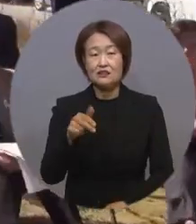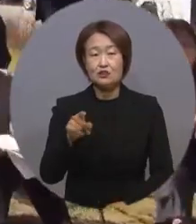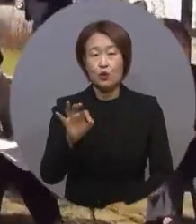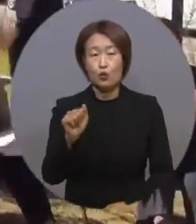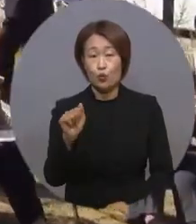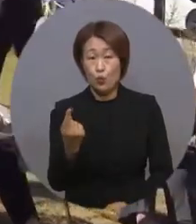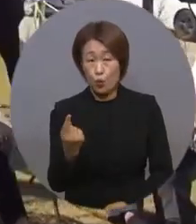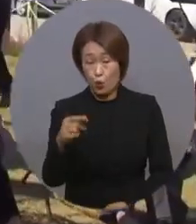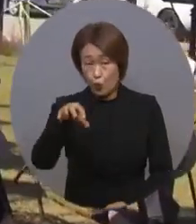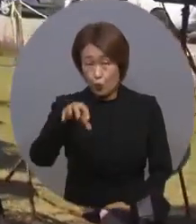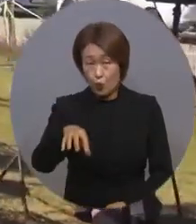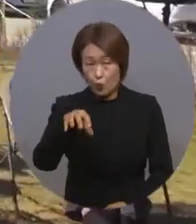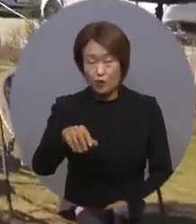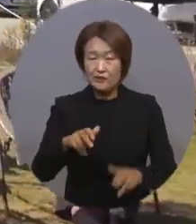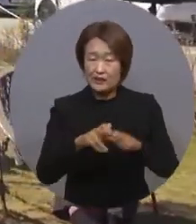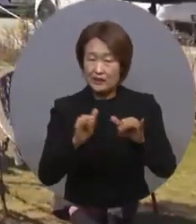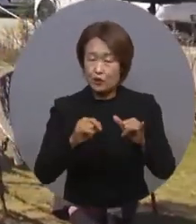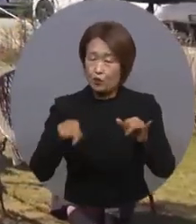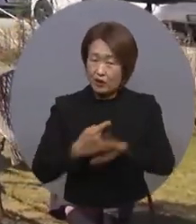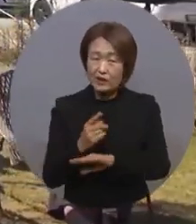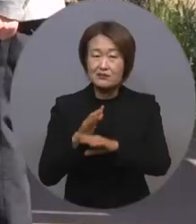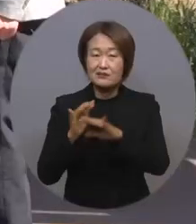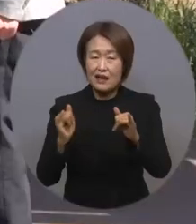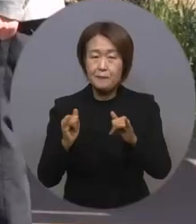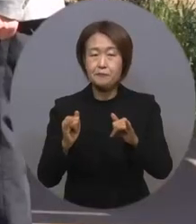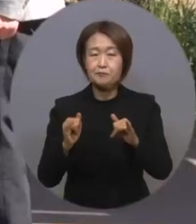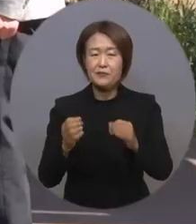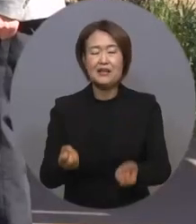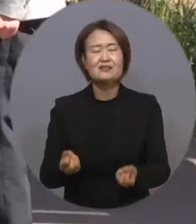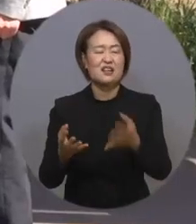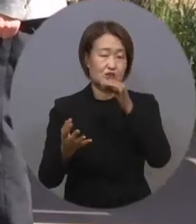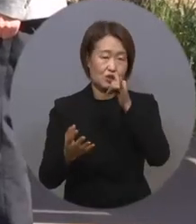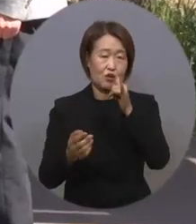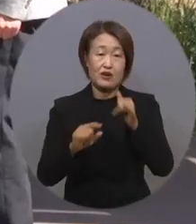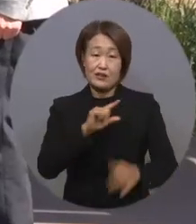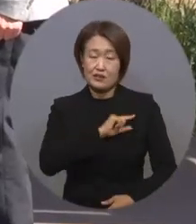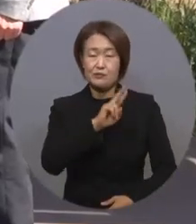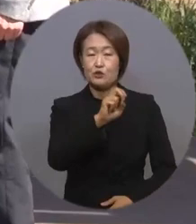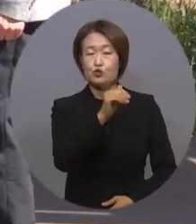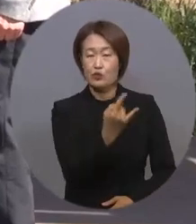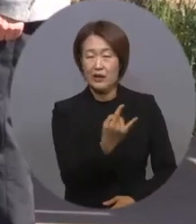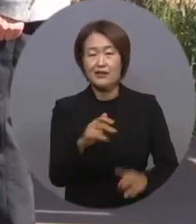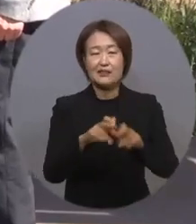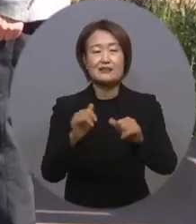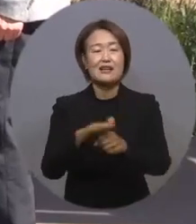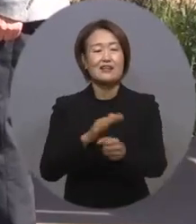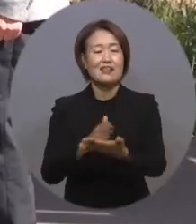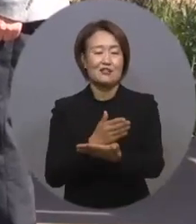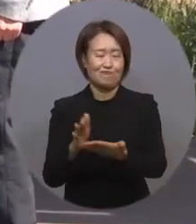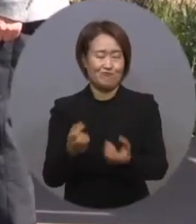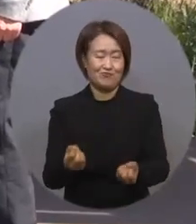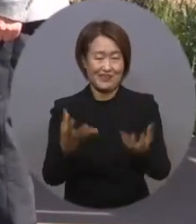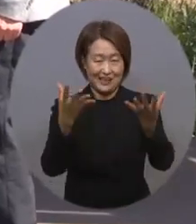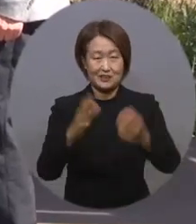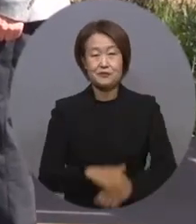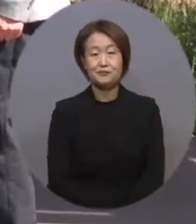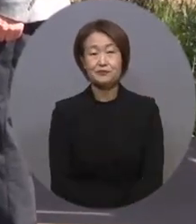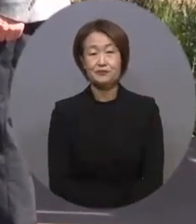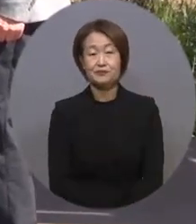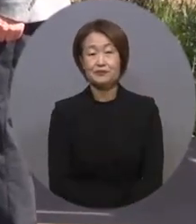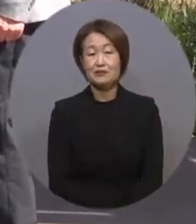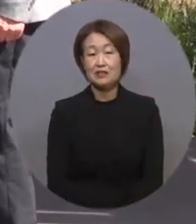자원봉사자 100여명이 한데 어우러진 제29회 장애인 사랑나눔축제를 개최했습니다 한국장애인